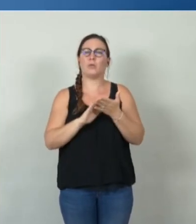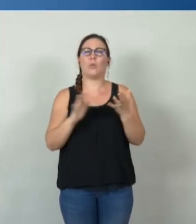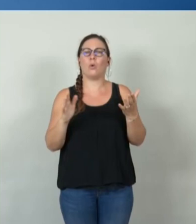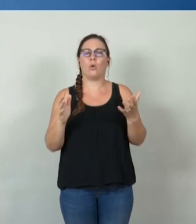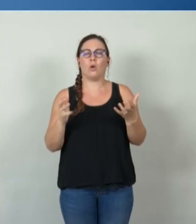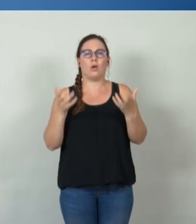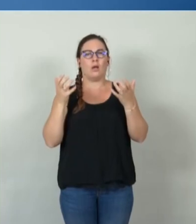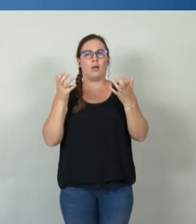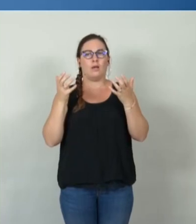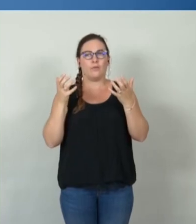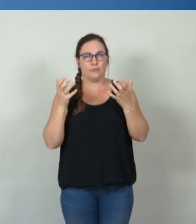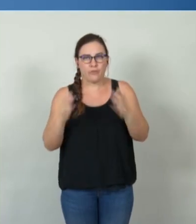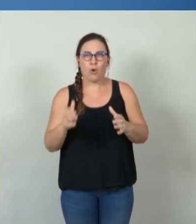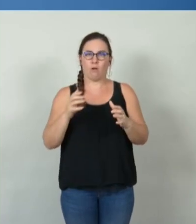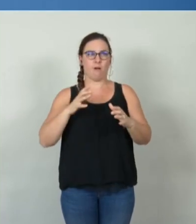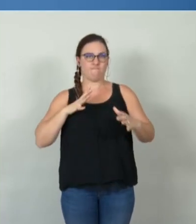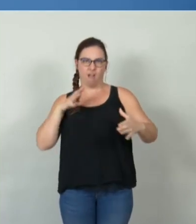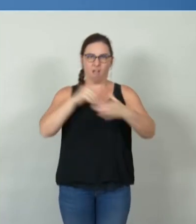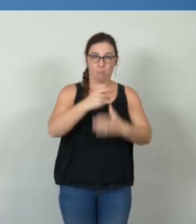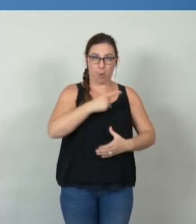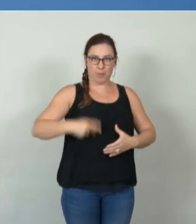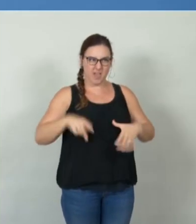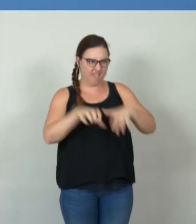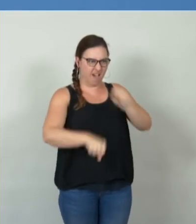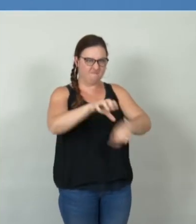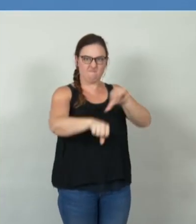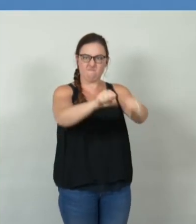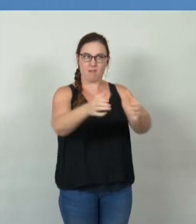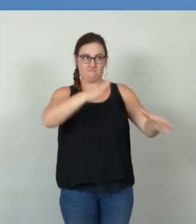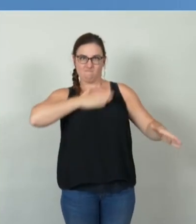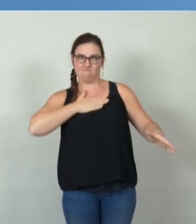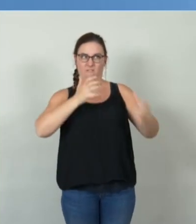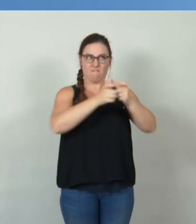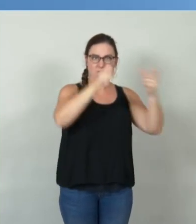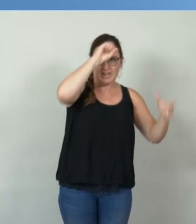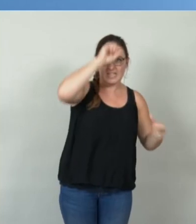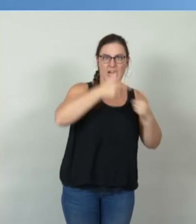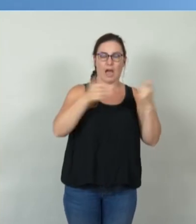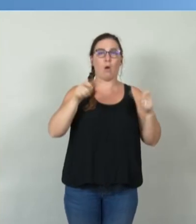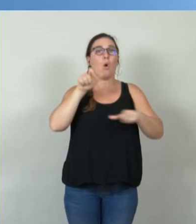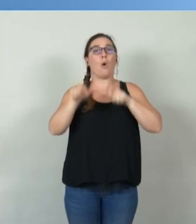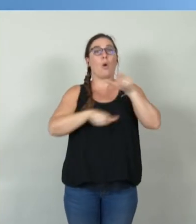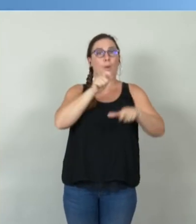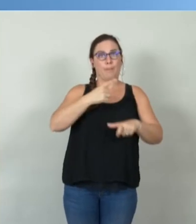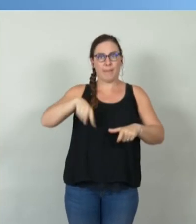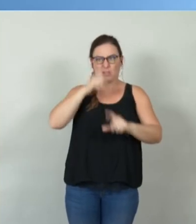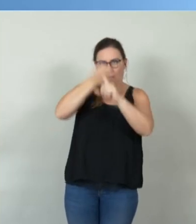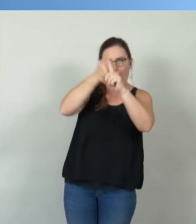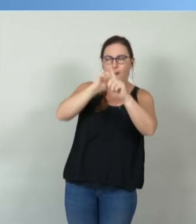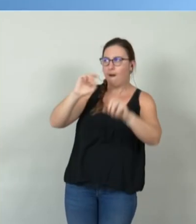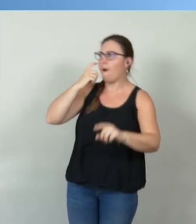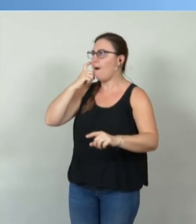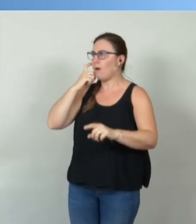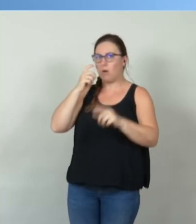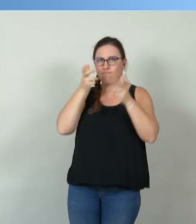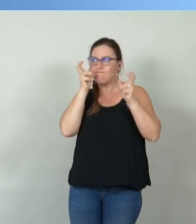mettre la main sur nos biens communs elle résonnera surtout aux oreilles de celles et de ceux qui se battent pour ses biens communs en